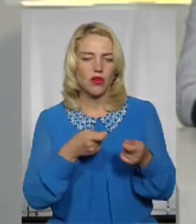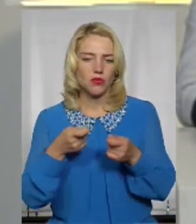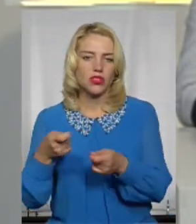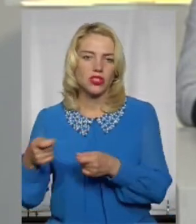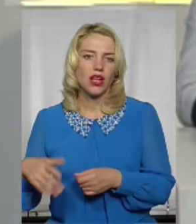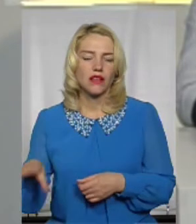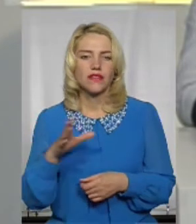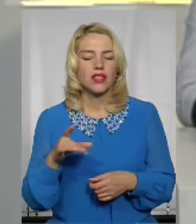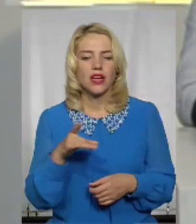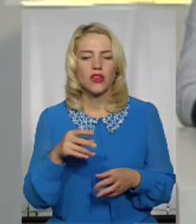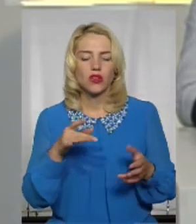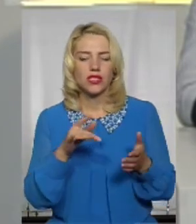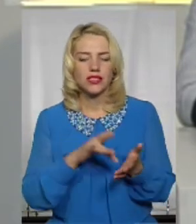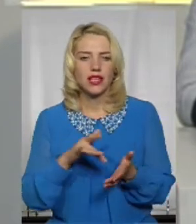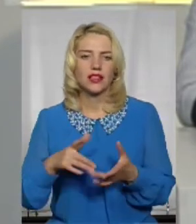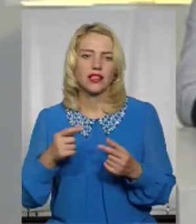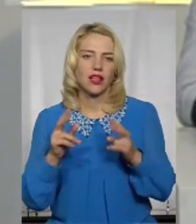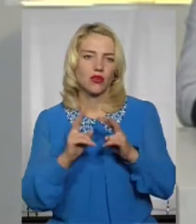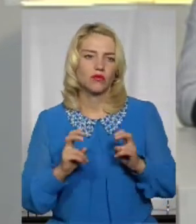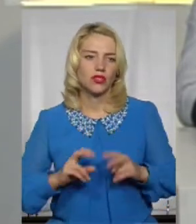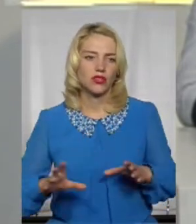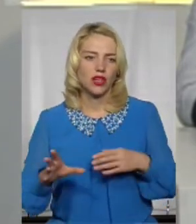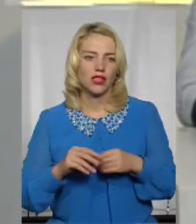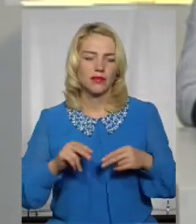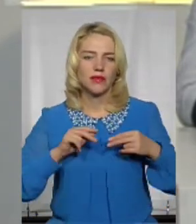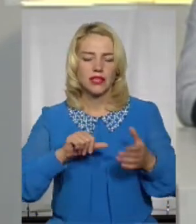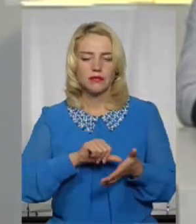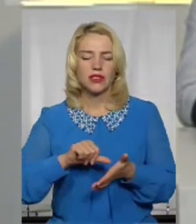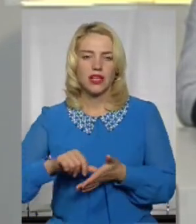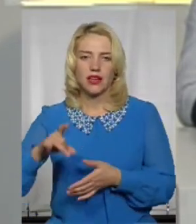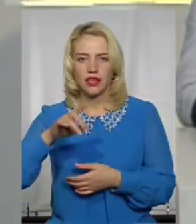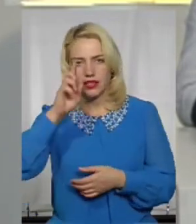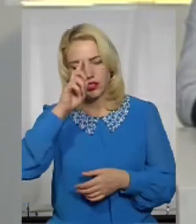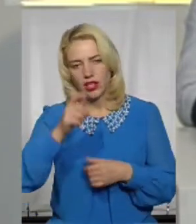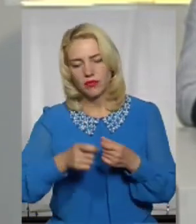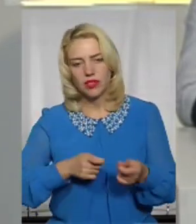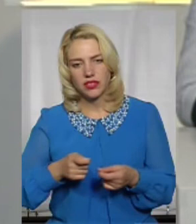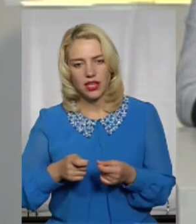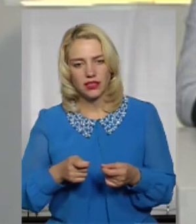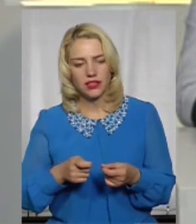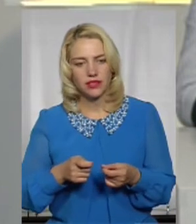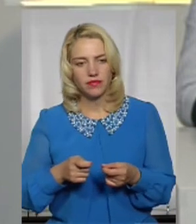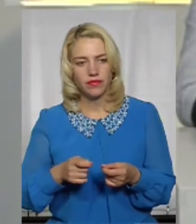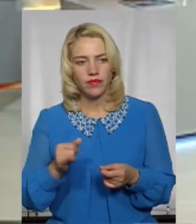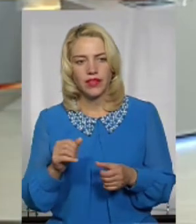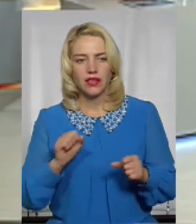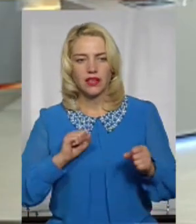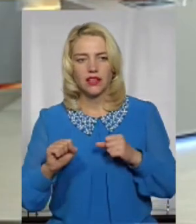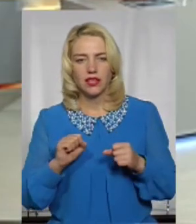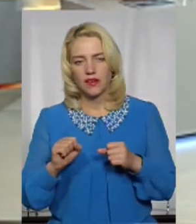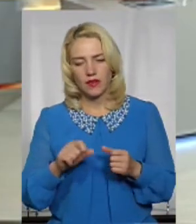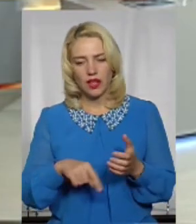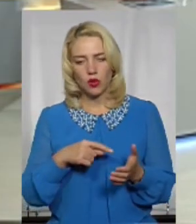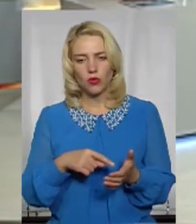центри, де обстежувала разом з представниками райдержадміністрації і керівниками